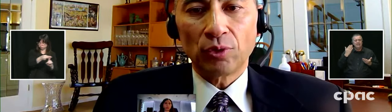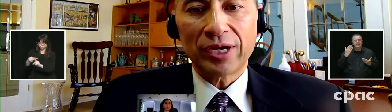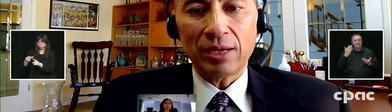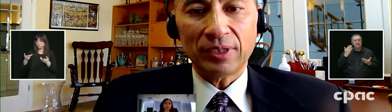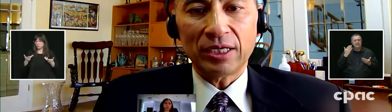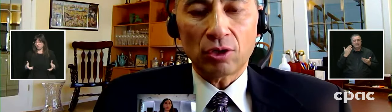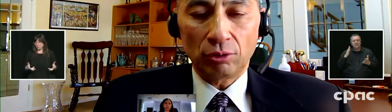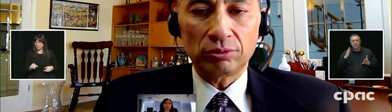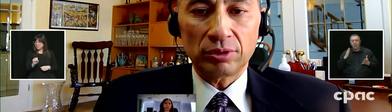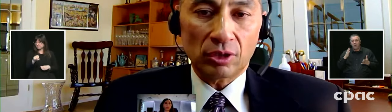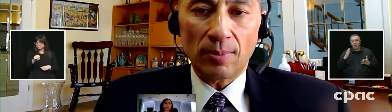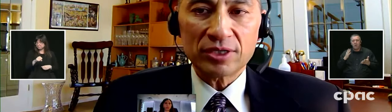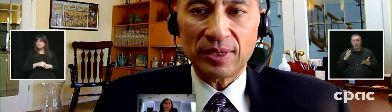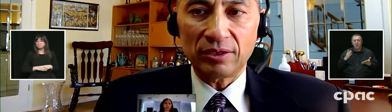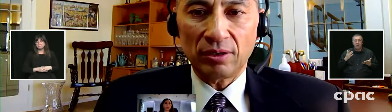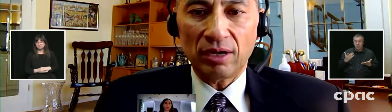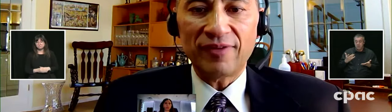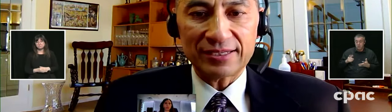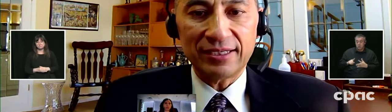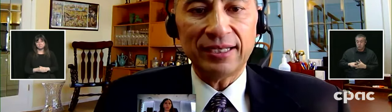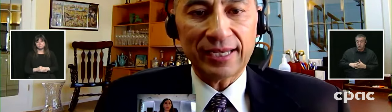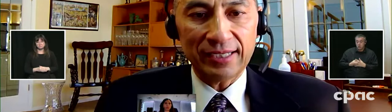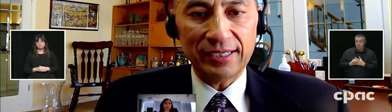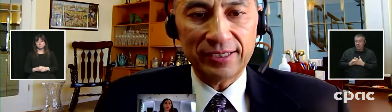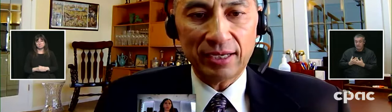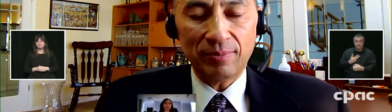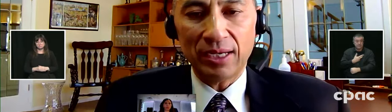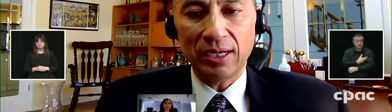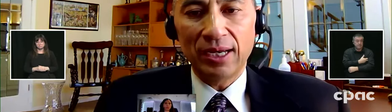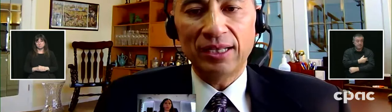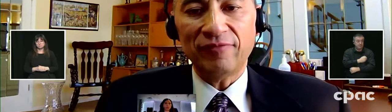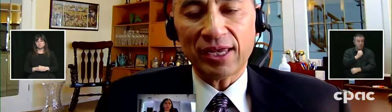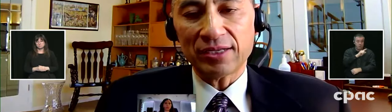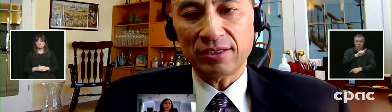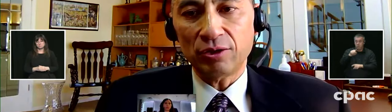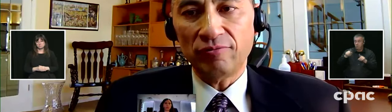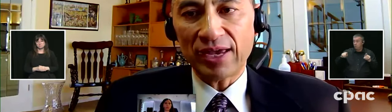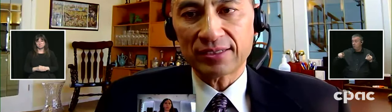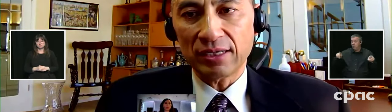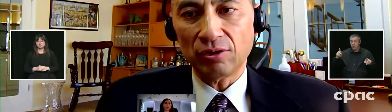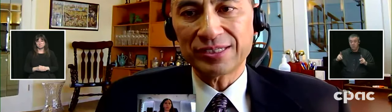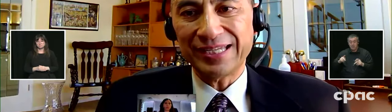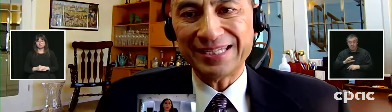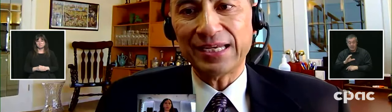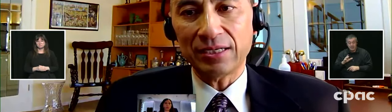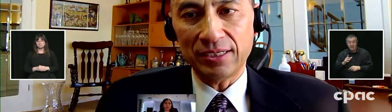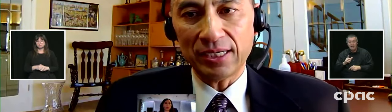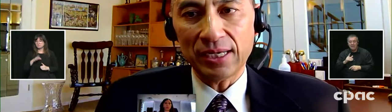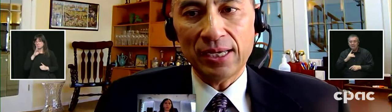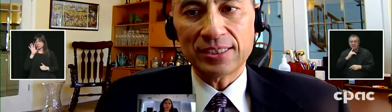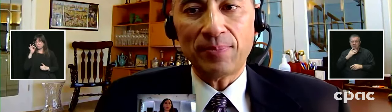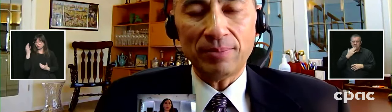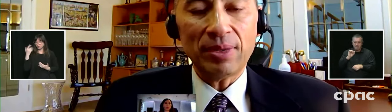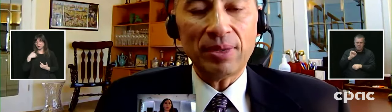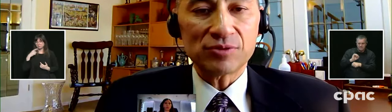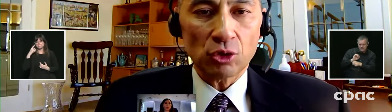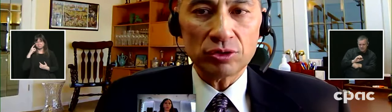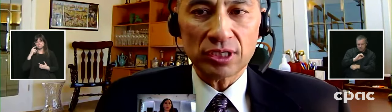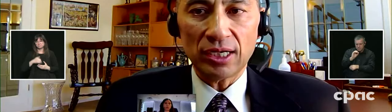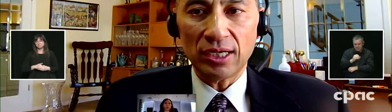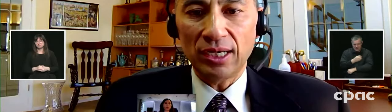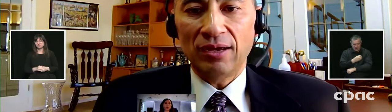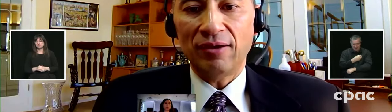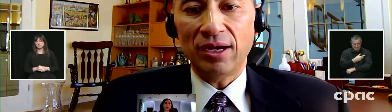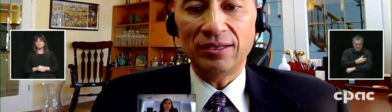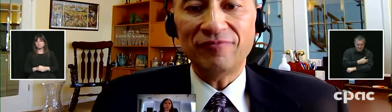avec les programmes qui commencent maintenant à vacciner les Canadiens, mais l'efficacité du vaccin dans un essai clinique, c'est pas la même chose